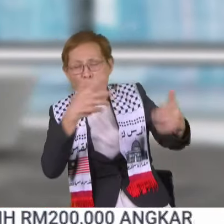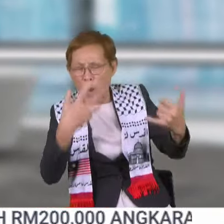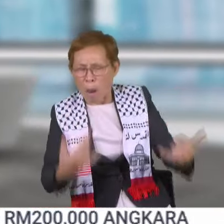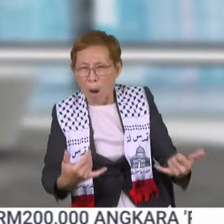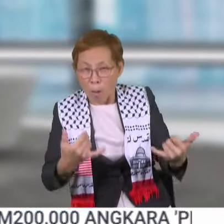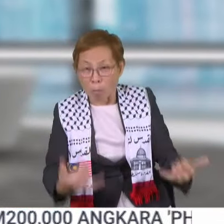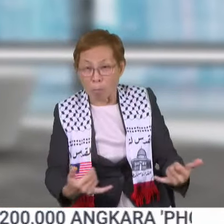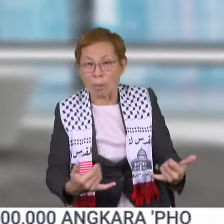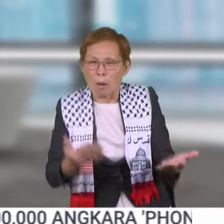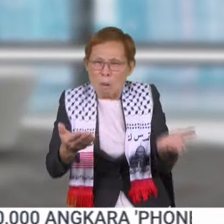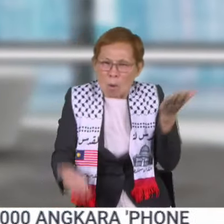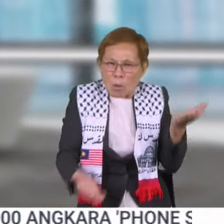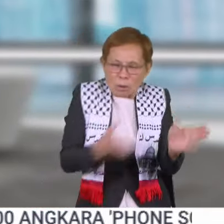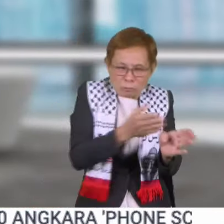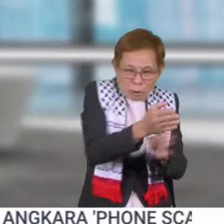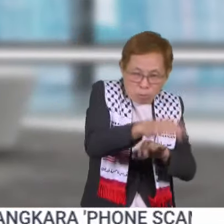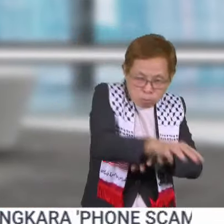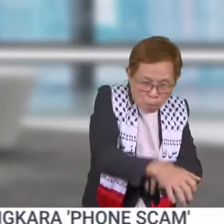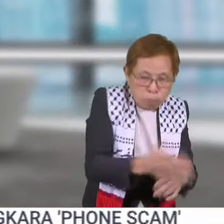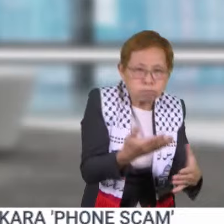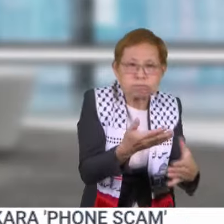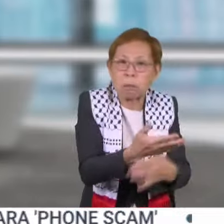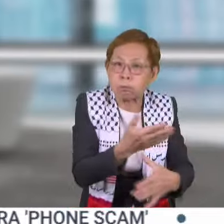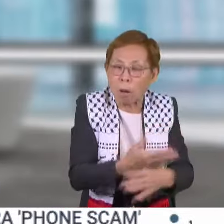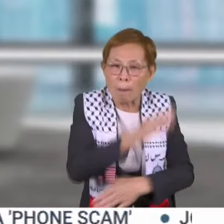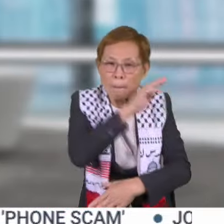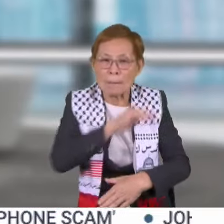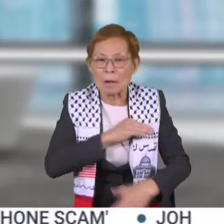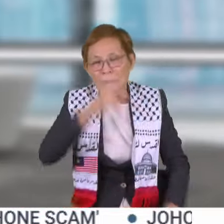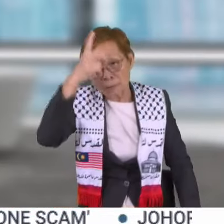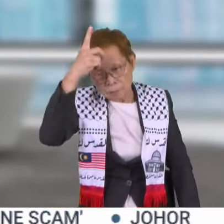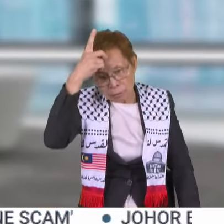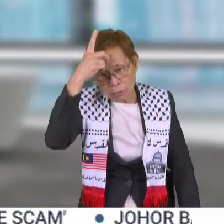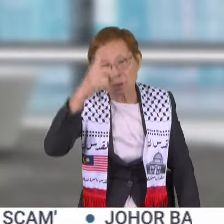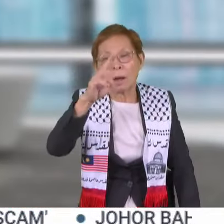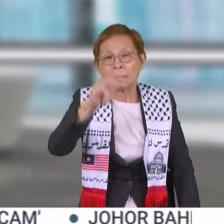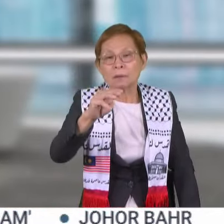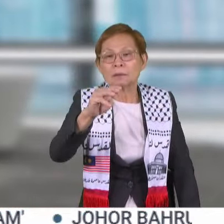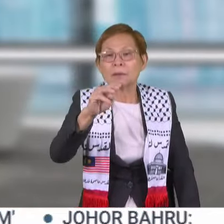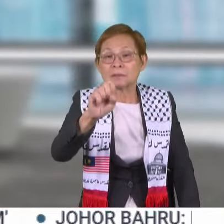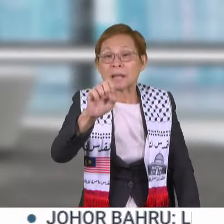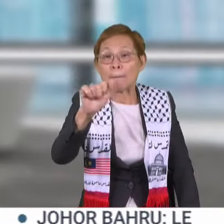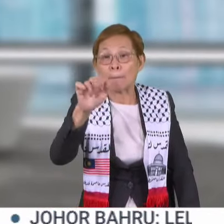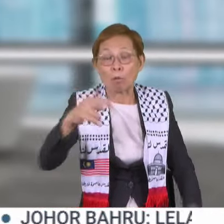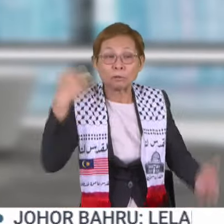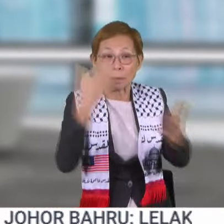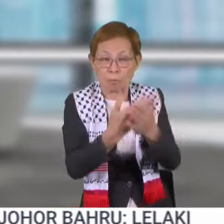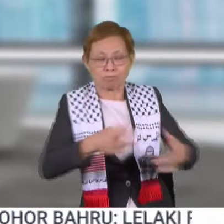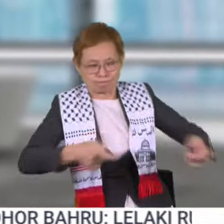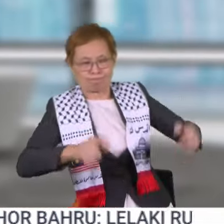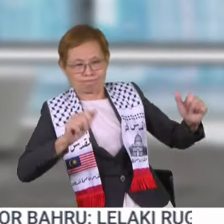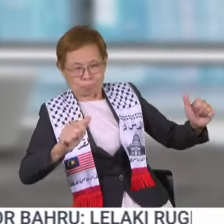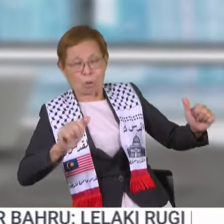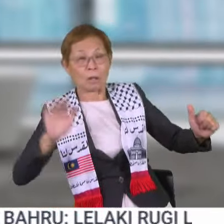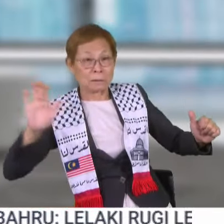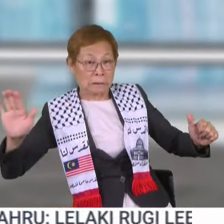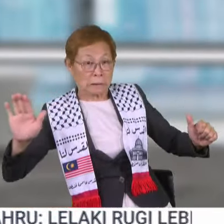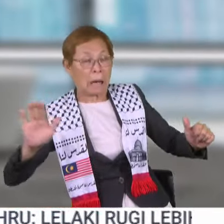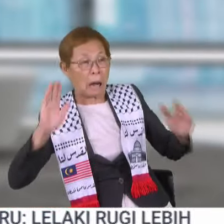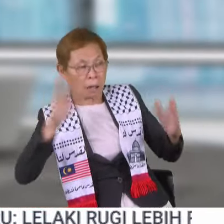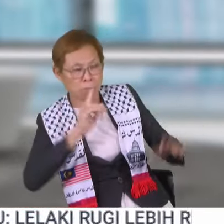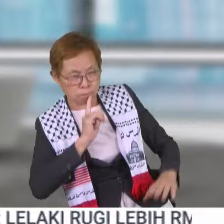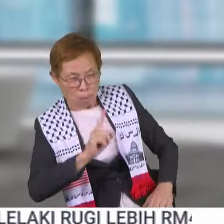memungkinkan sektor pertanian negara terjejas menterinya Datuk Seri Mohamad sabu berkata setakat ini keadaan terkawal dan pihaknya akan